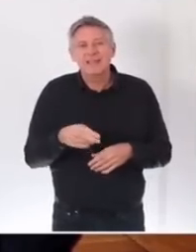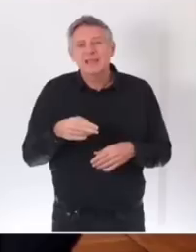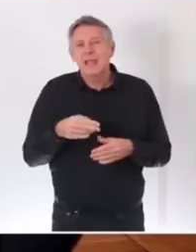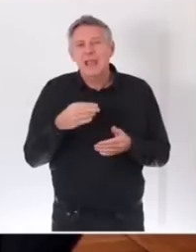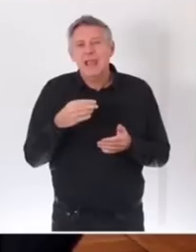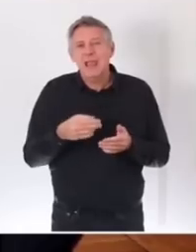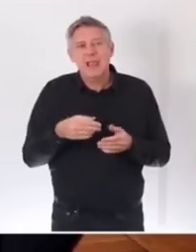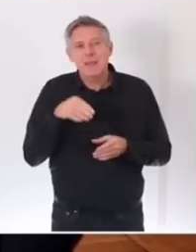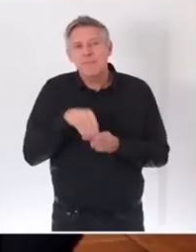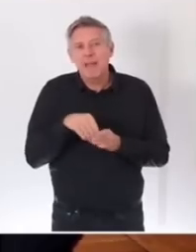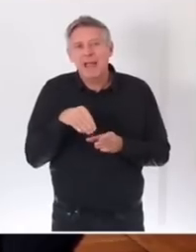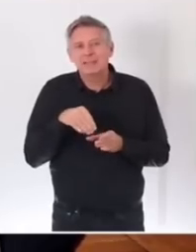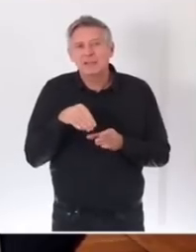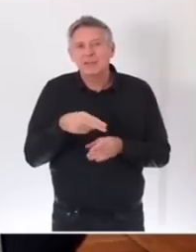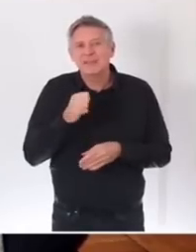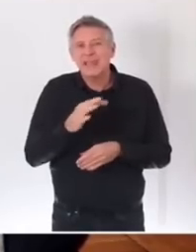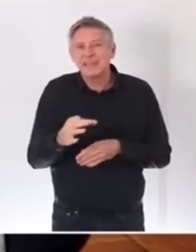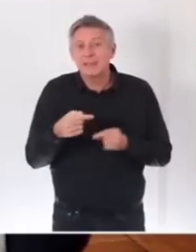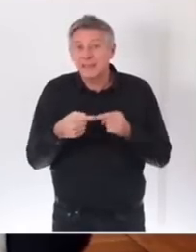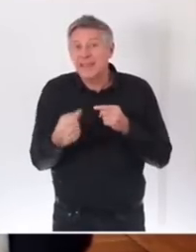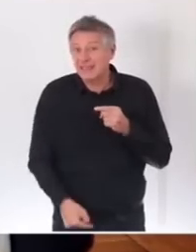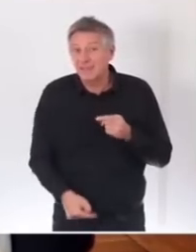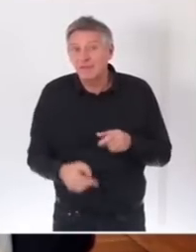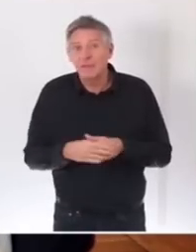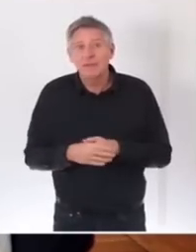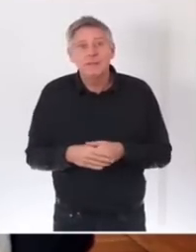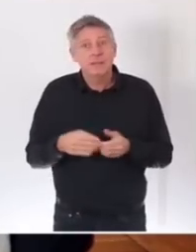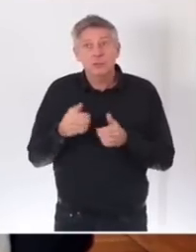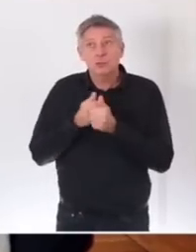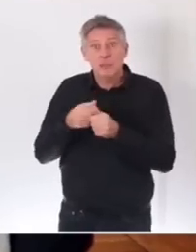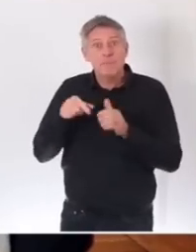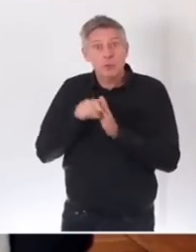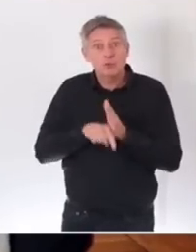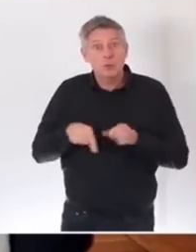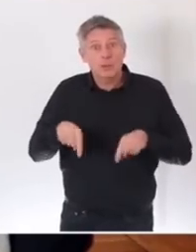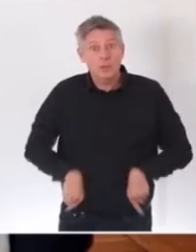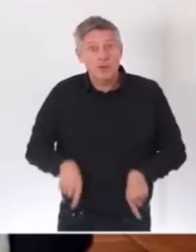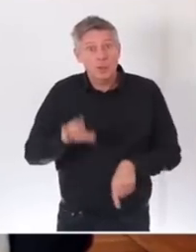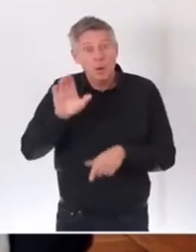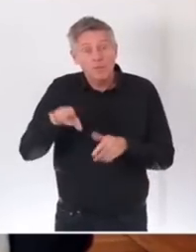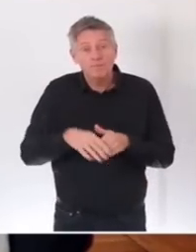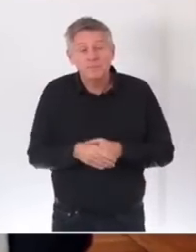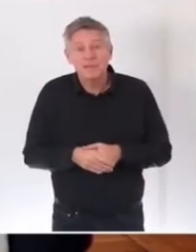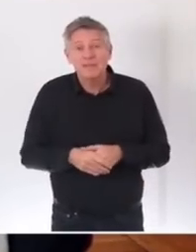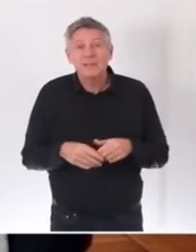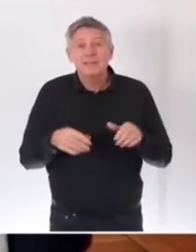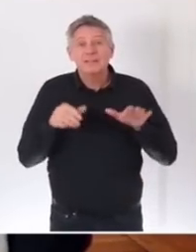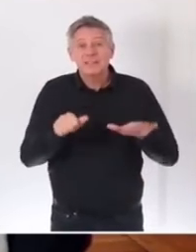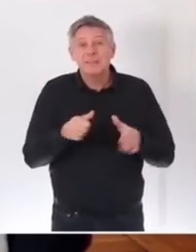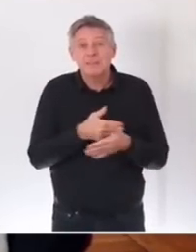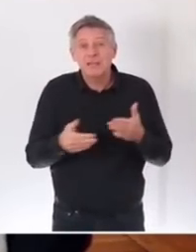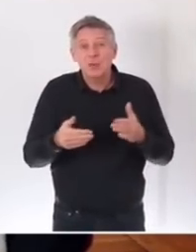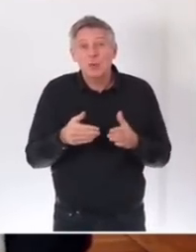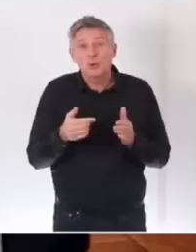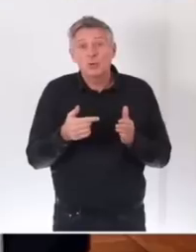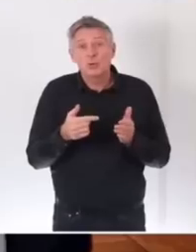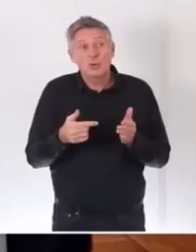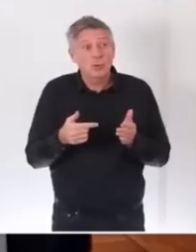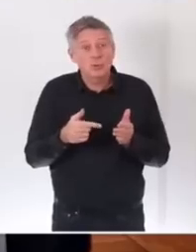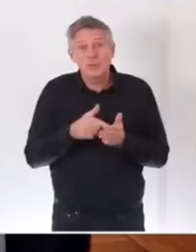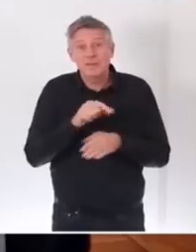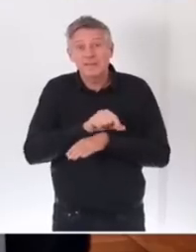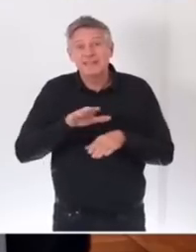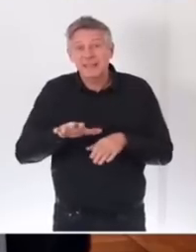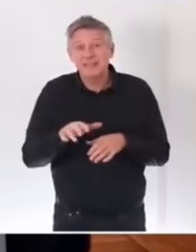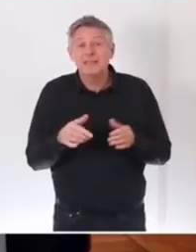les mesures du gouvernement, dès 2025, c'est 6 millions, et dès 2026, c'est 11 millions d'épargne